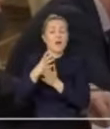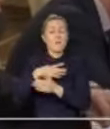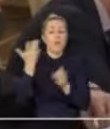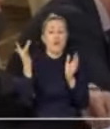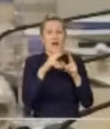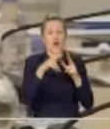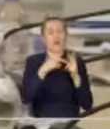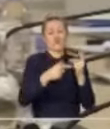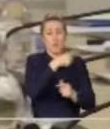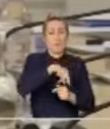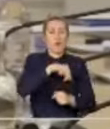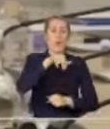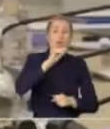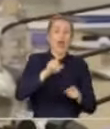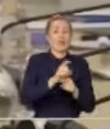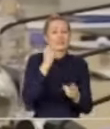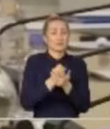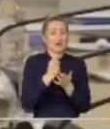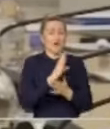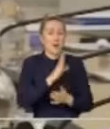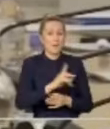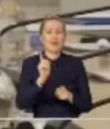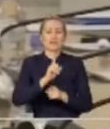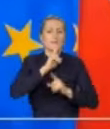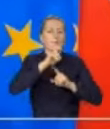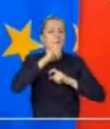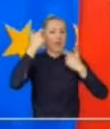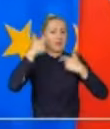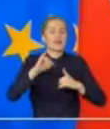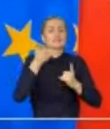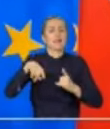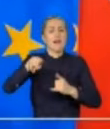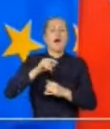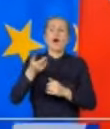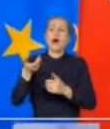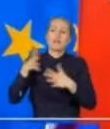Zjednoczone. Przemilczał sprawę rosyjskiej agresji na Ukrainę. Wizyta